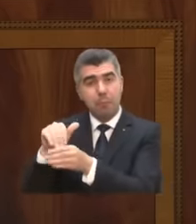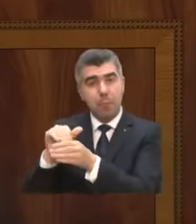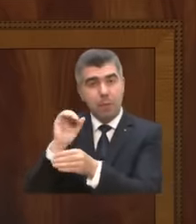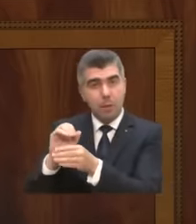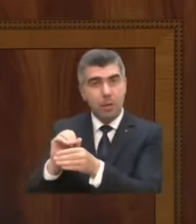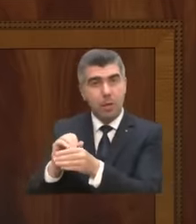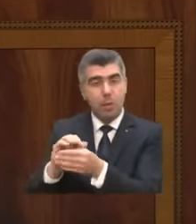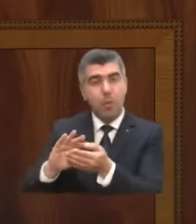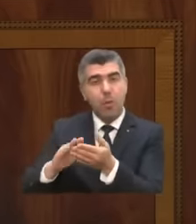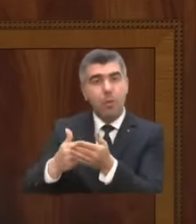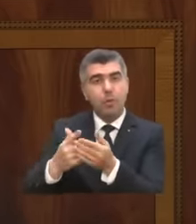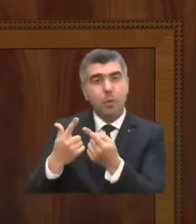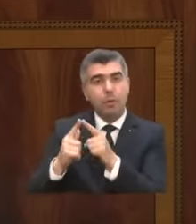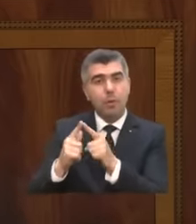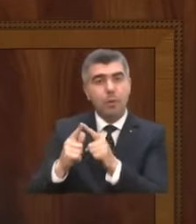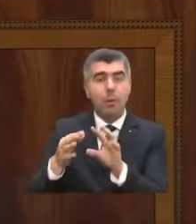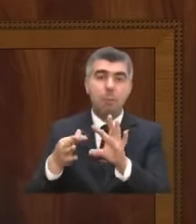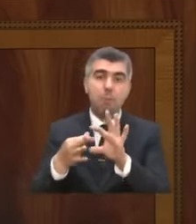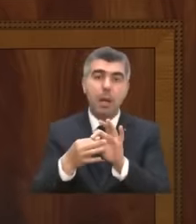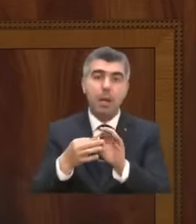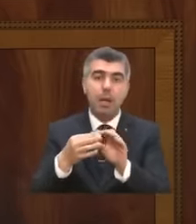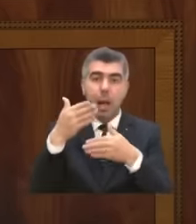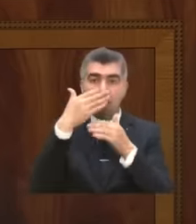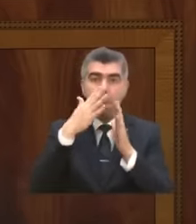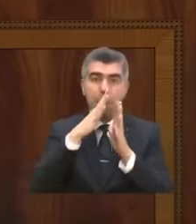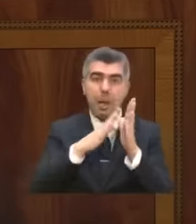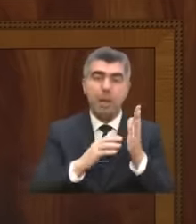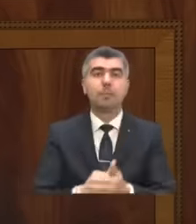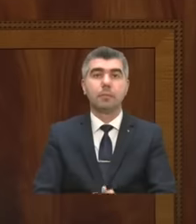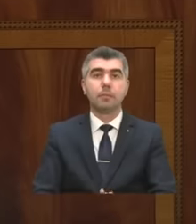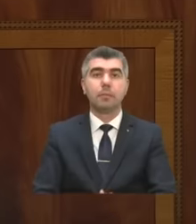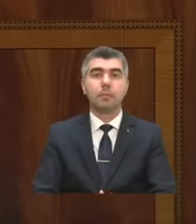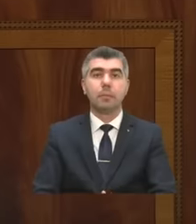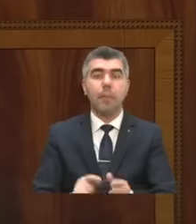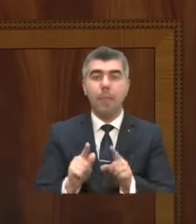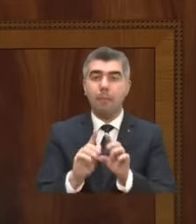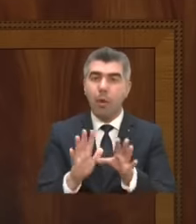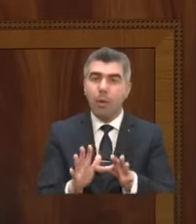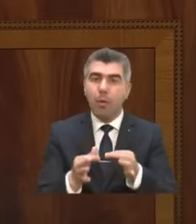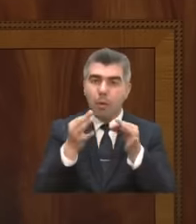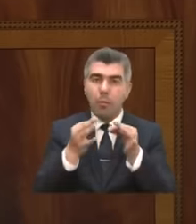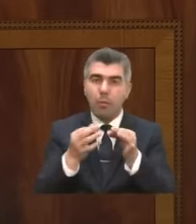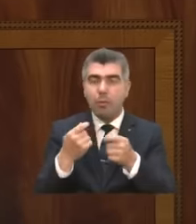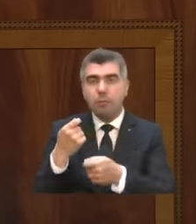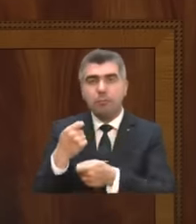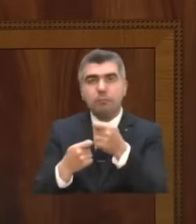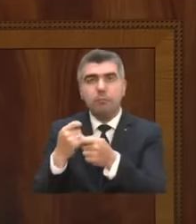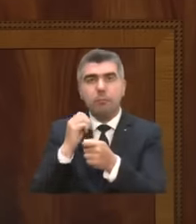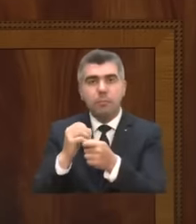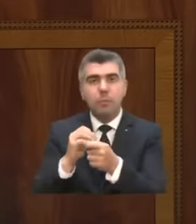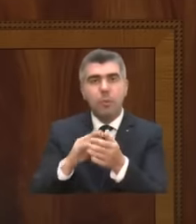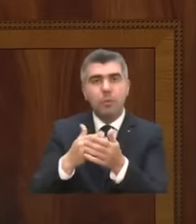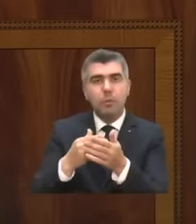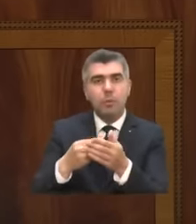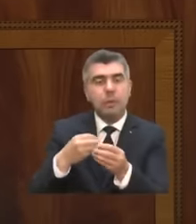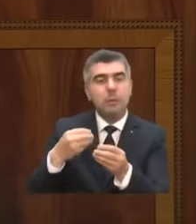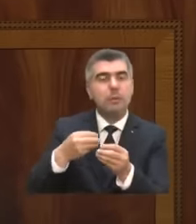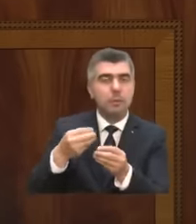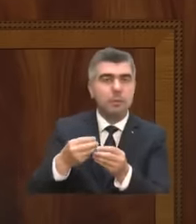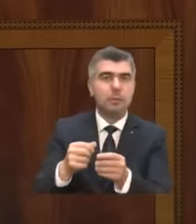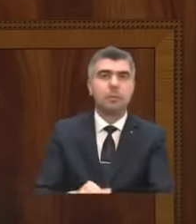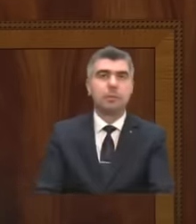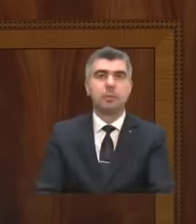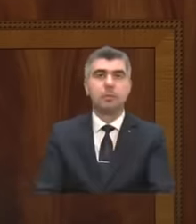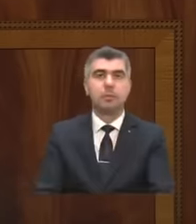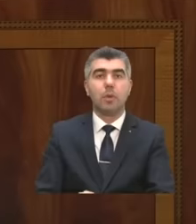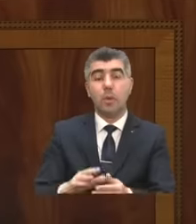هذا الشيء ماشي حنا كنقولوا، بشهادة البنك المغربي. وبناء عليه الاختيارات ديالكم الاقتصادية والاجتماعية أصبحت متجاوزة، بمعنى أنه